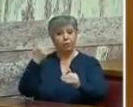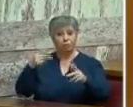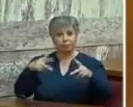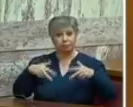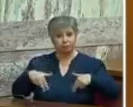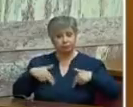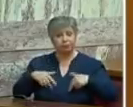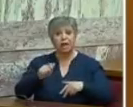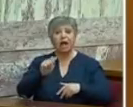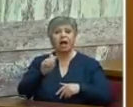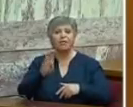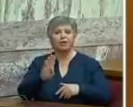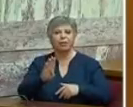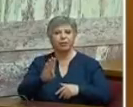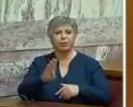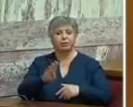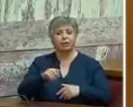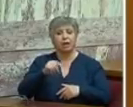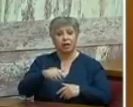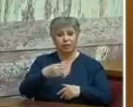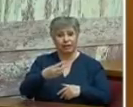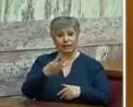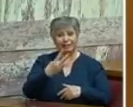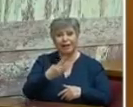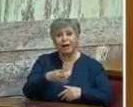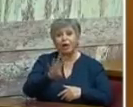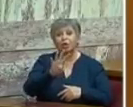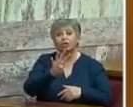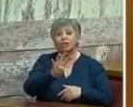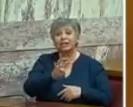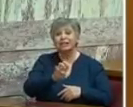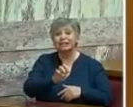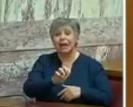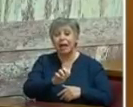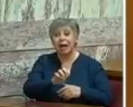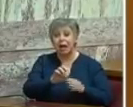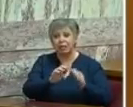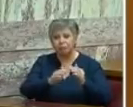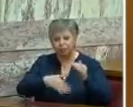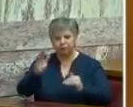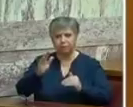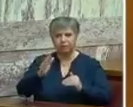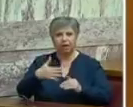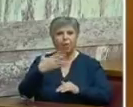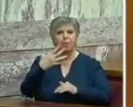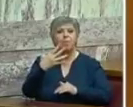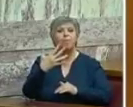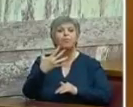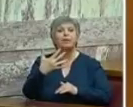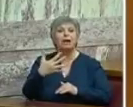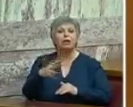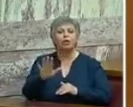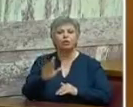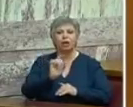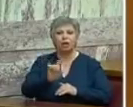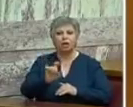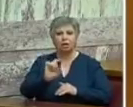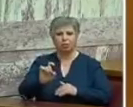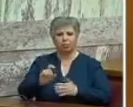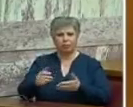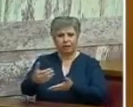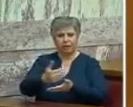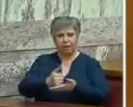Νοβάρτης από τα 340 στα 590 εκατομμύρια ευρώ τζίρο το 2009. Ο κύριος Αβραμόπουλος